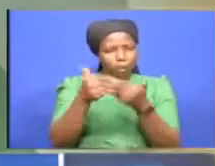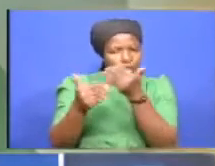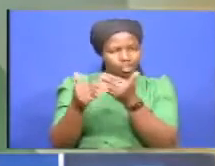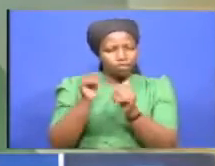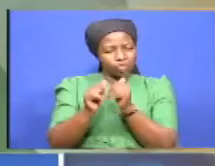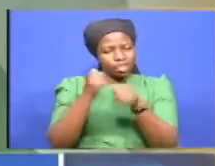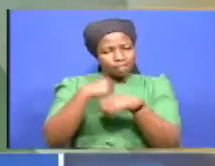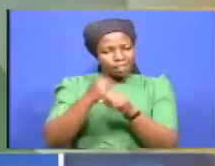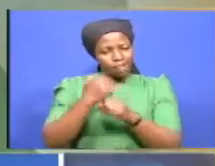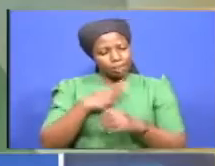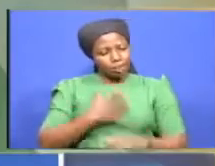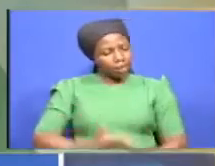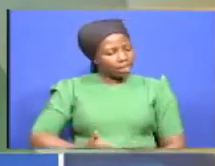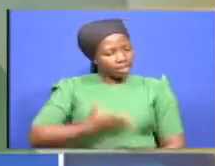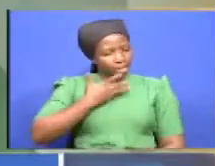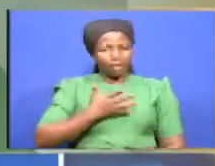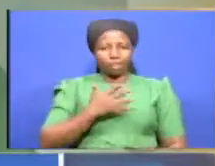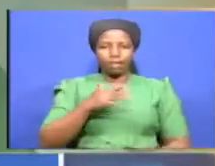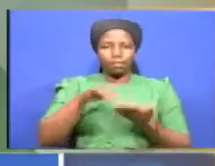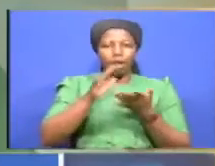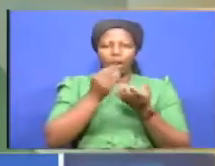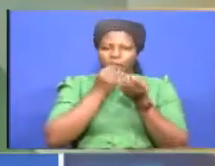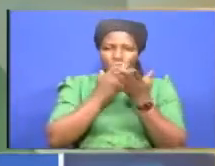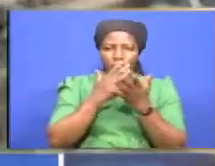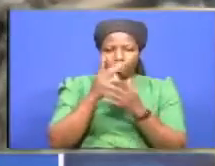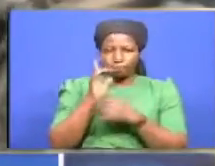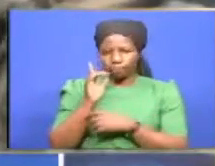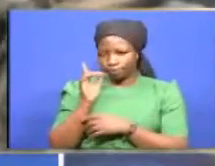ni kwenye mseto magatuzi na Kipnos.